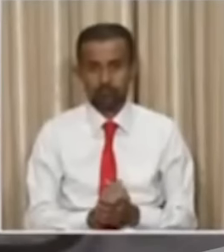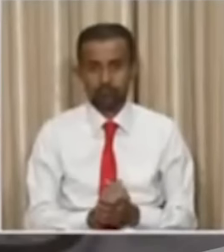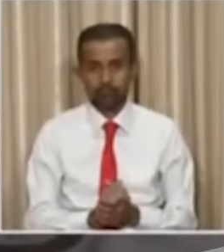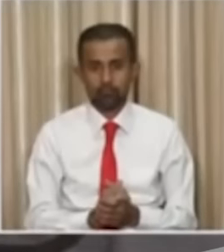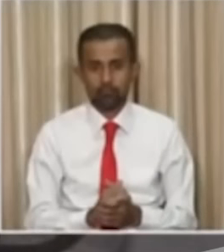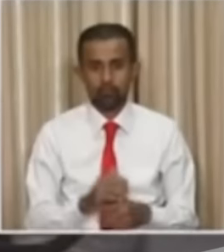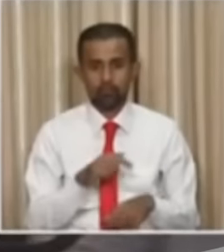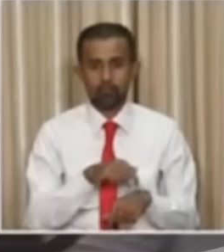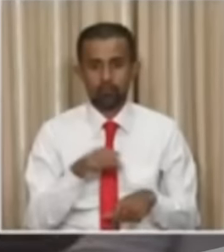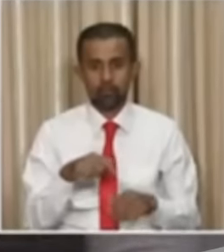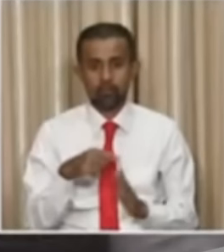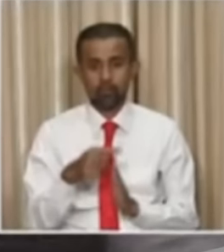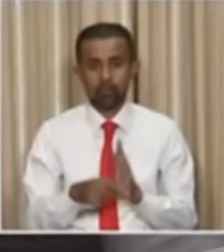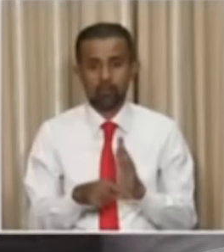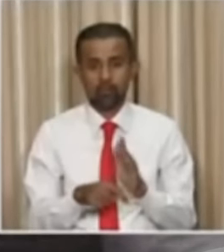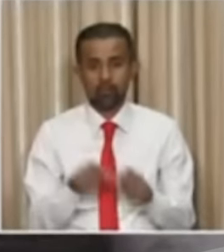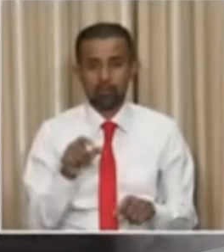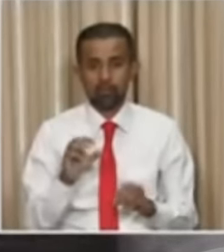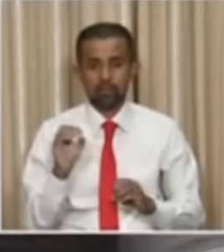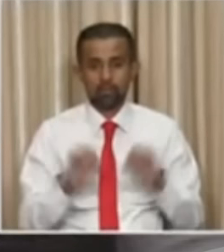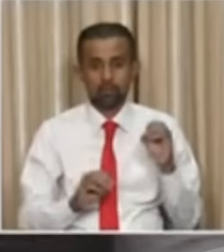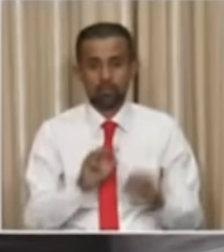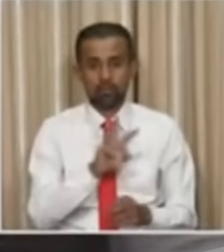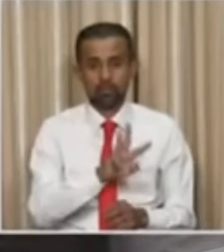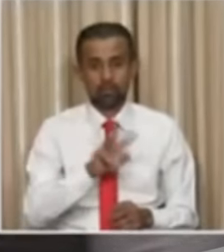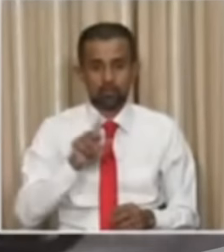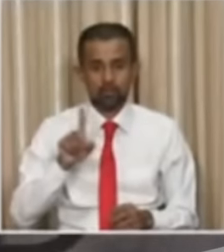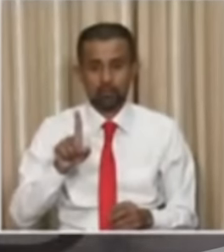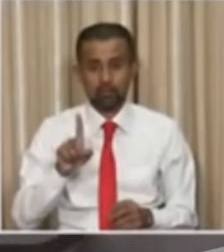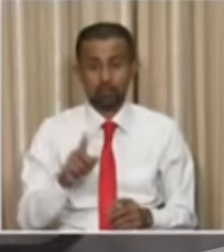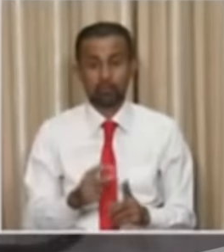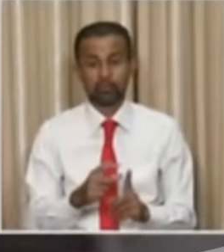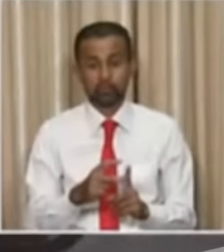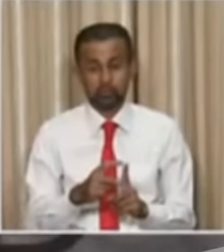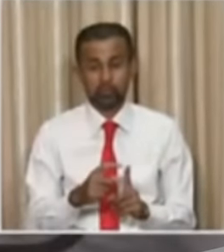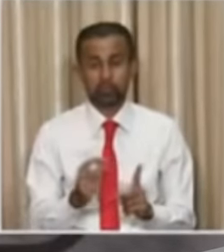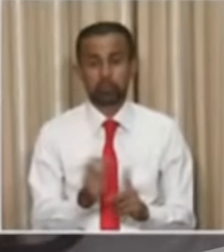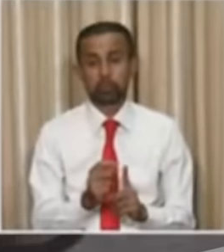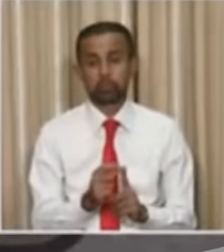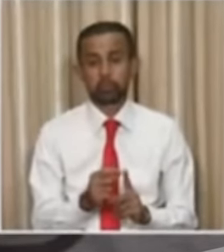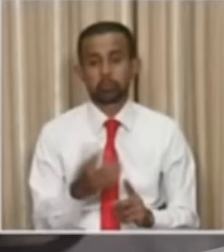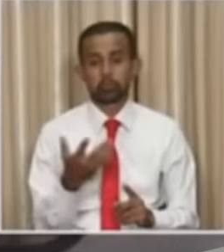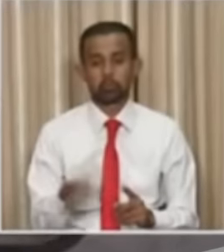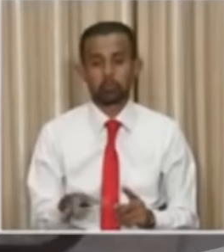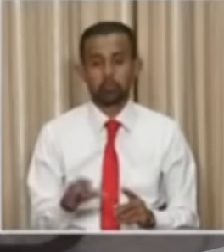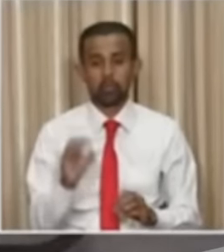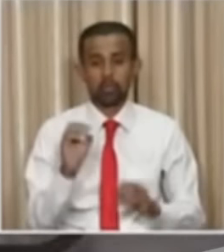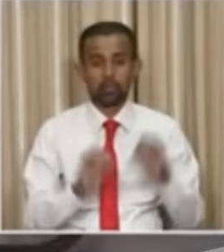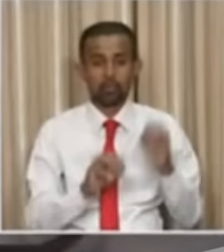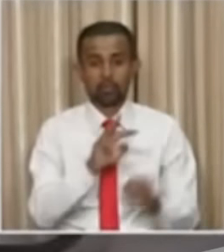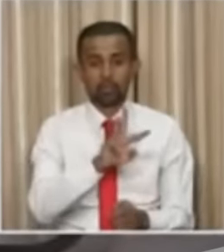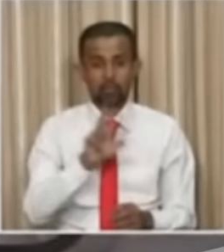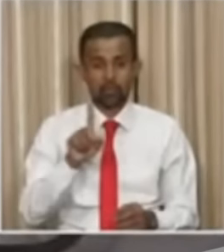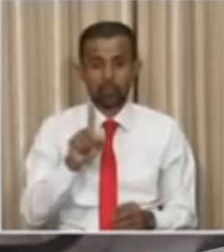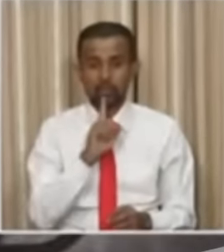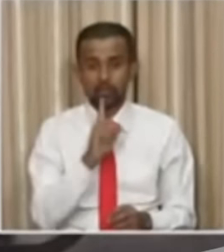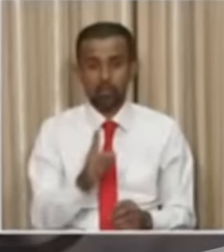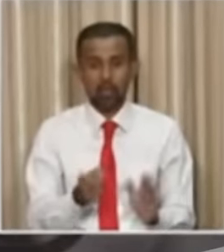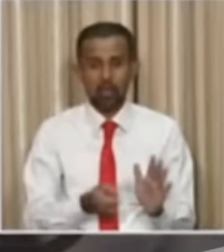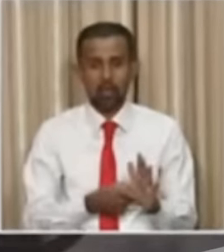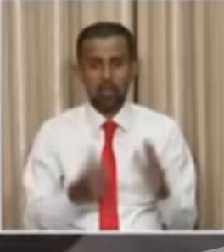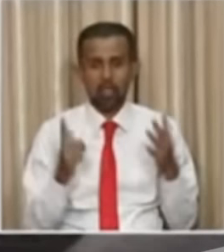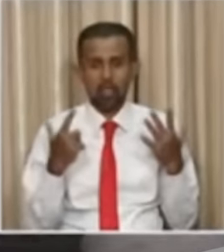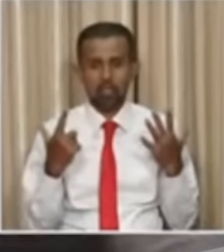අද රටේ ජනගහනයෙන් 31%ක් අන්ත දිළිඳුභාවයට පත් වෙලා තියෙනවා. 31%ක් කියන්නේ 170,000කට